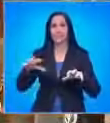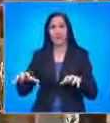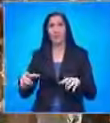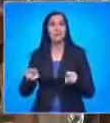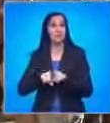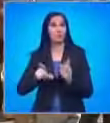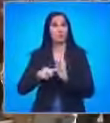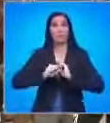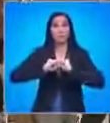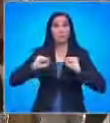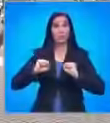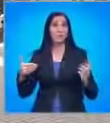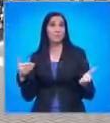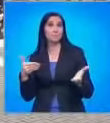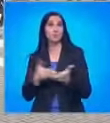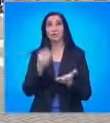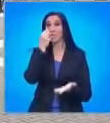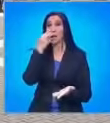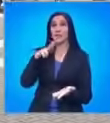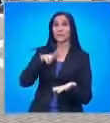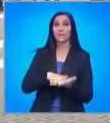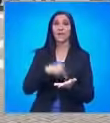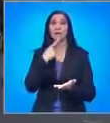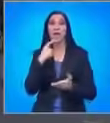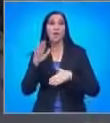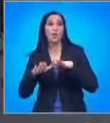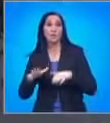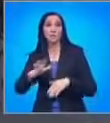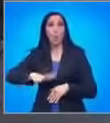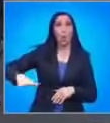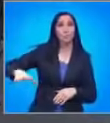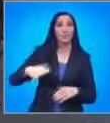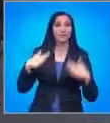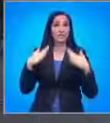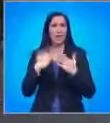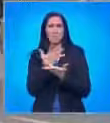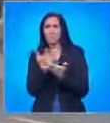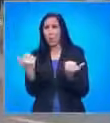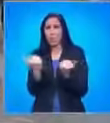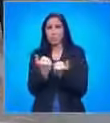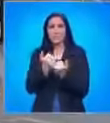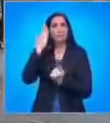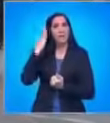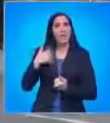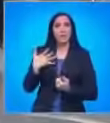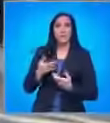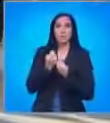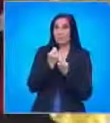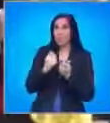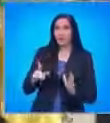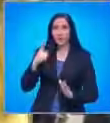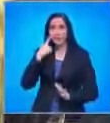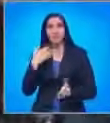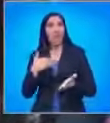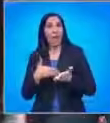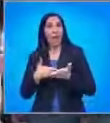В същото време протести срещу зеления сертификат за достъп до обществени сгради на много места в страната искат безплатни тестове и